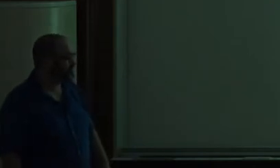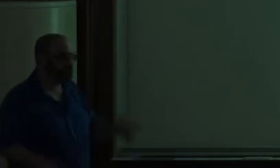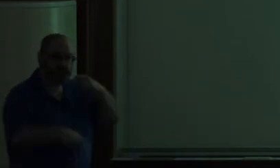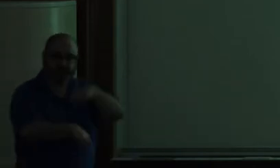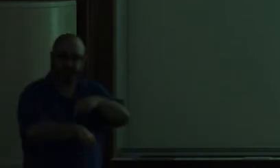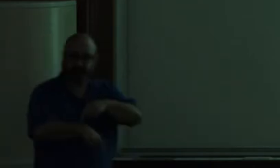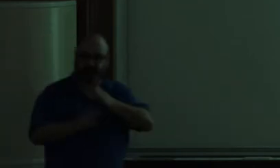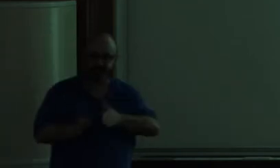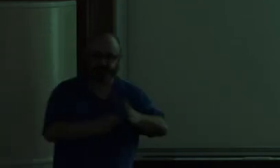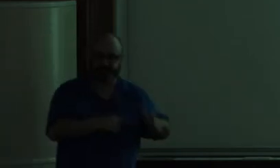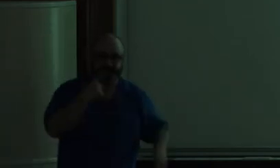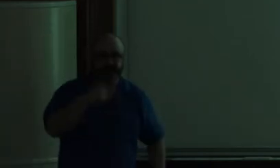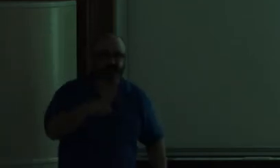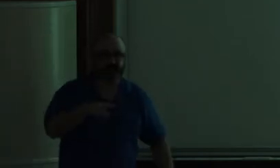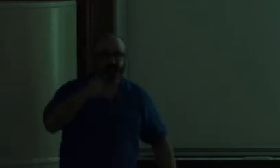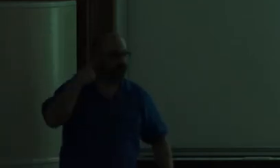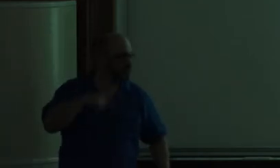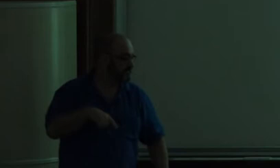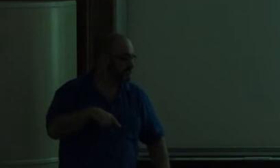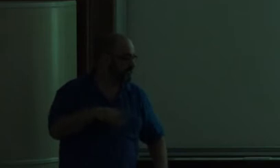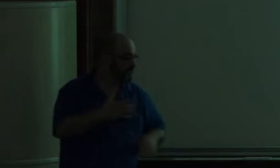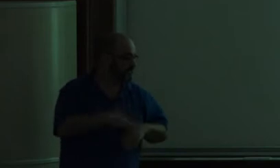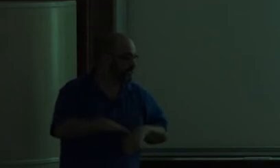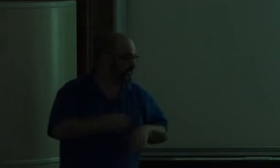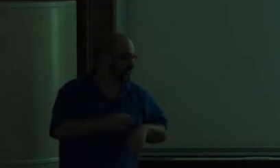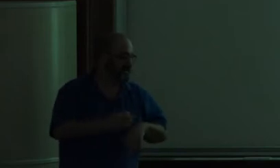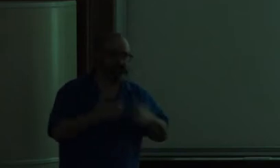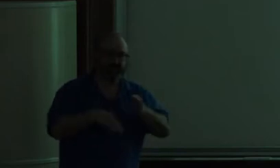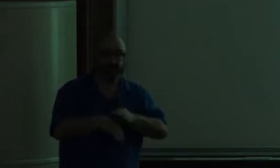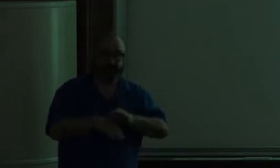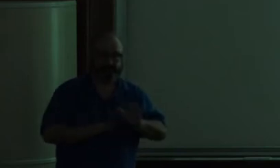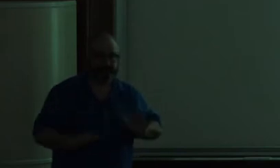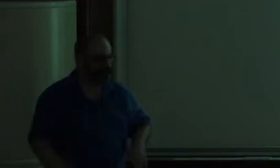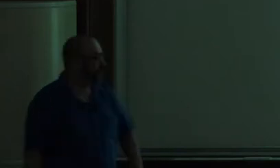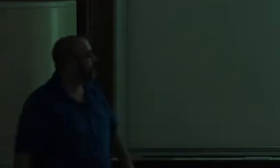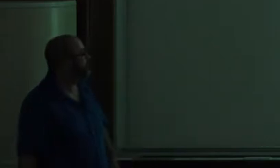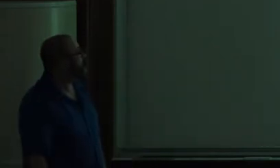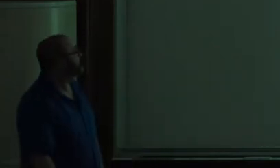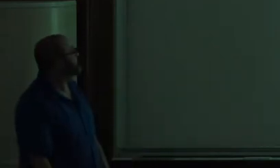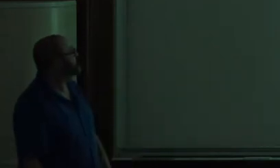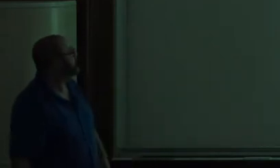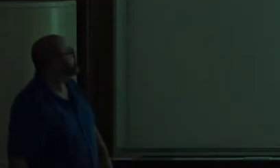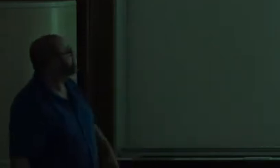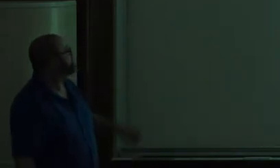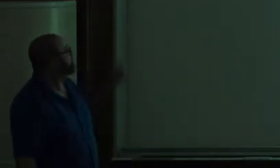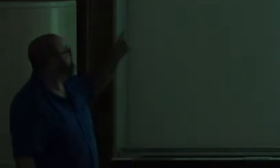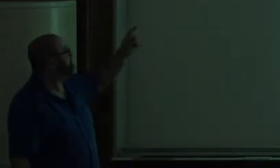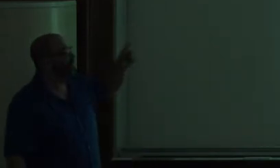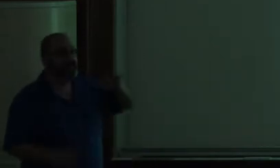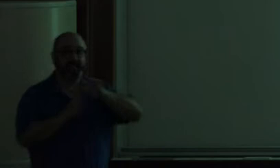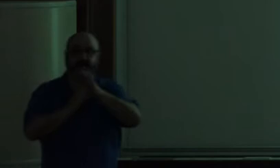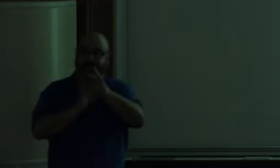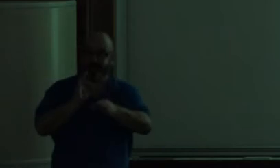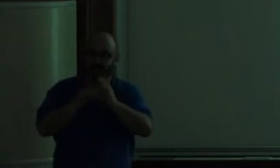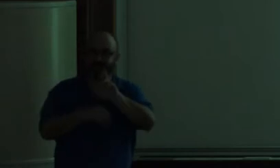l'écran ici, parce que je veux savoir si je suis à l'heure, et j'ai oublié de lancer mon chrono il y a 10 minutes. Donc j'espère que je vais être bon. Alors, ici là, si je fais une boucle for